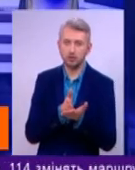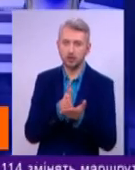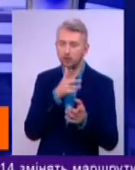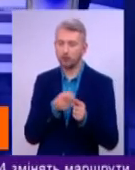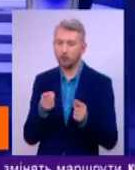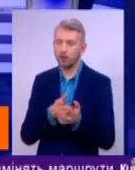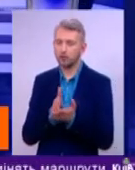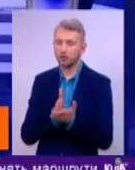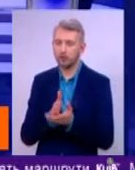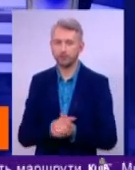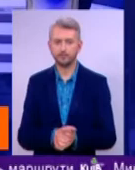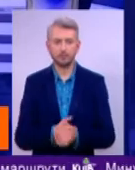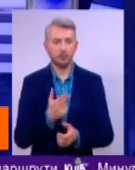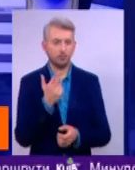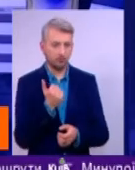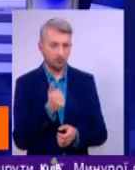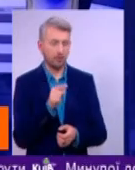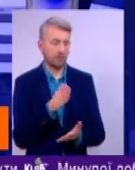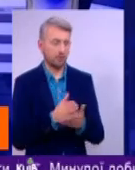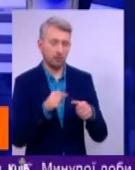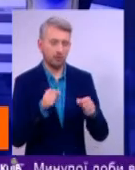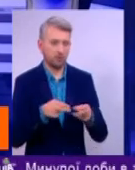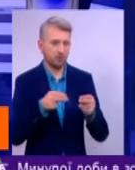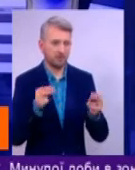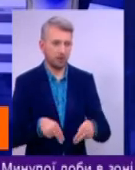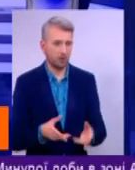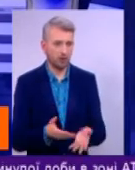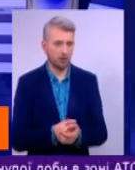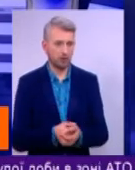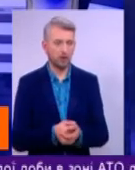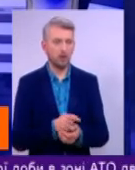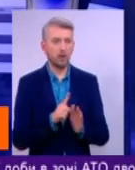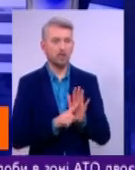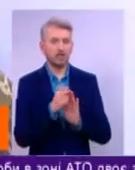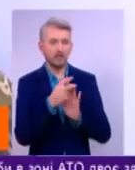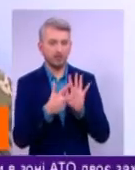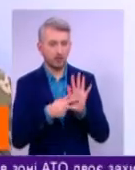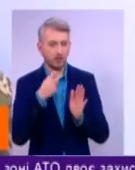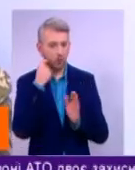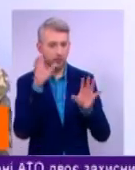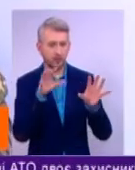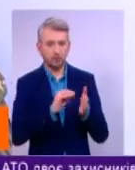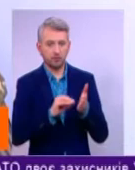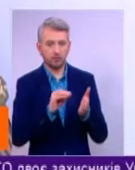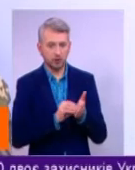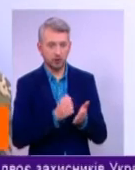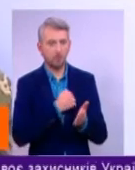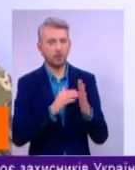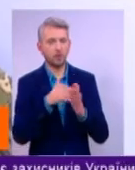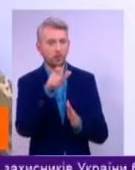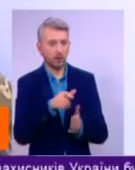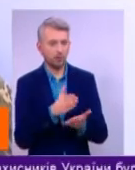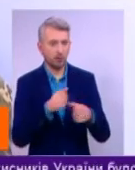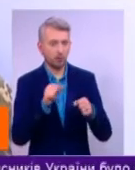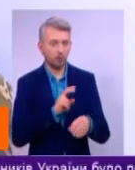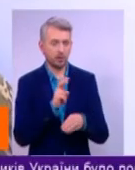строкова служба? Так, так, він має право підписати контракт. Що... До речі, з 18 років в законі визначений призивник має право